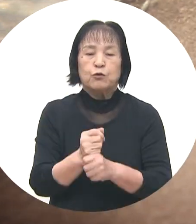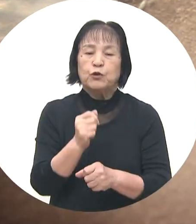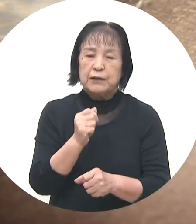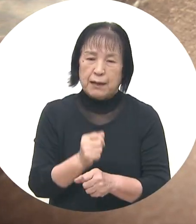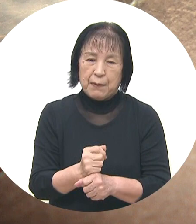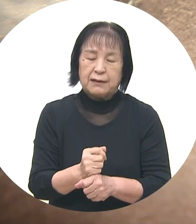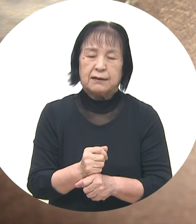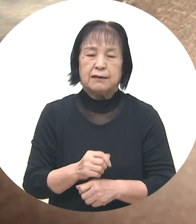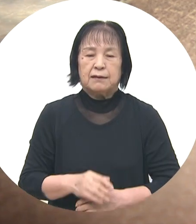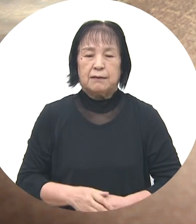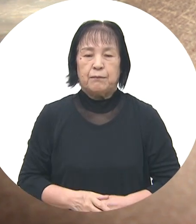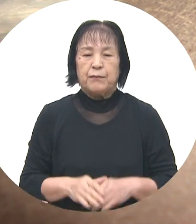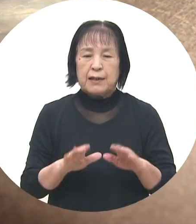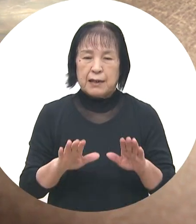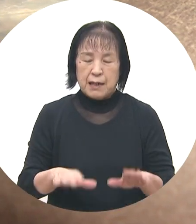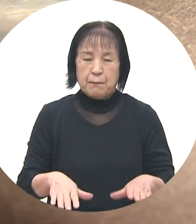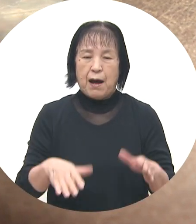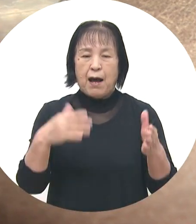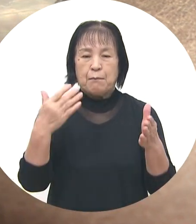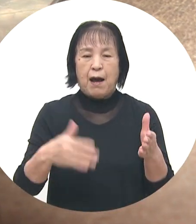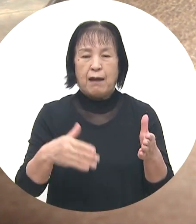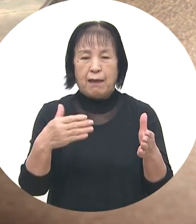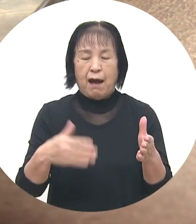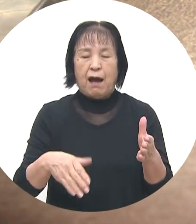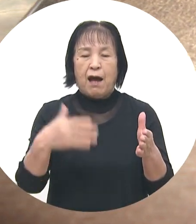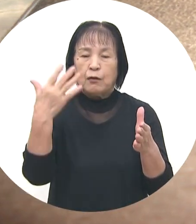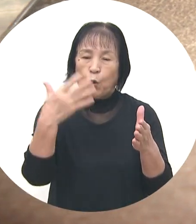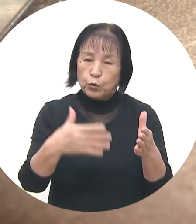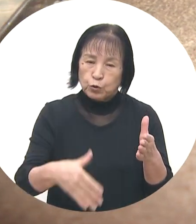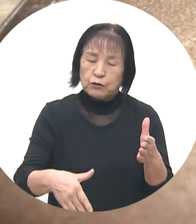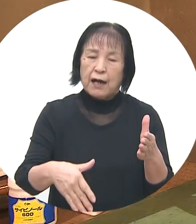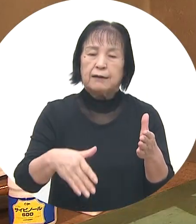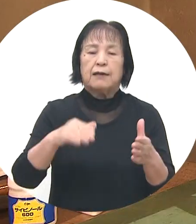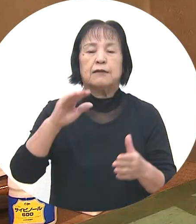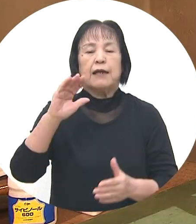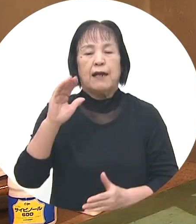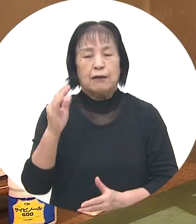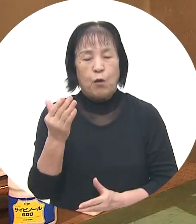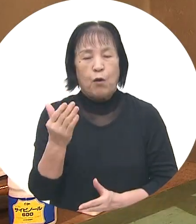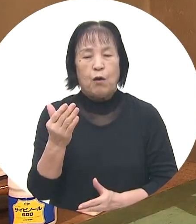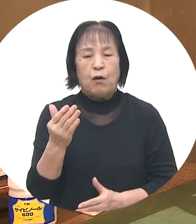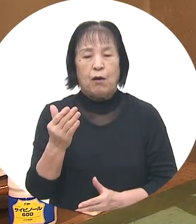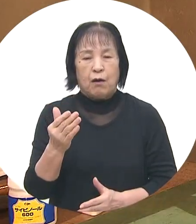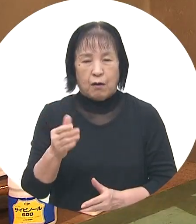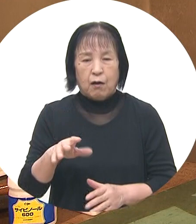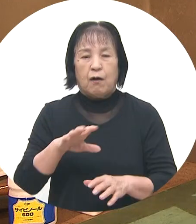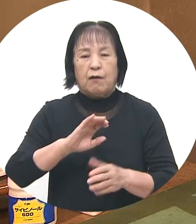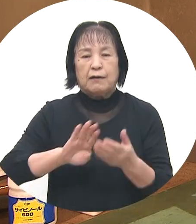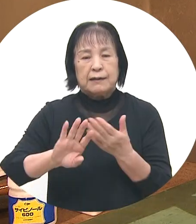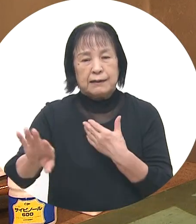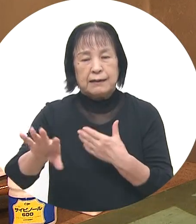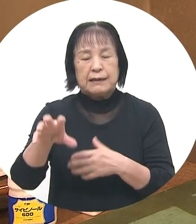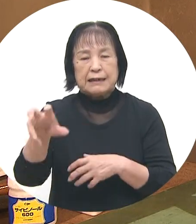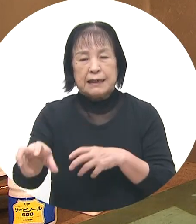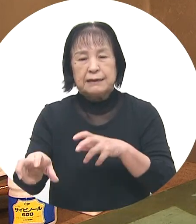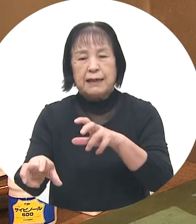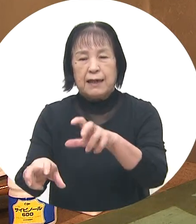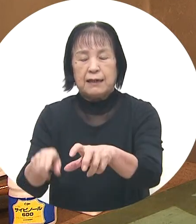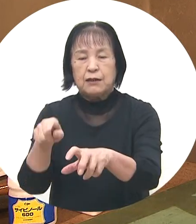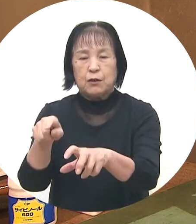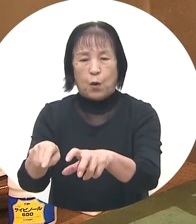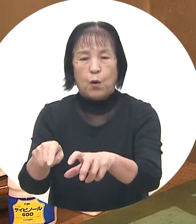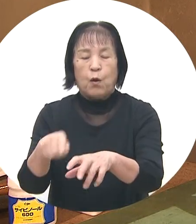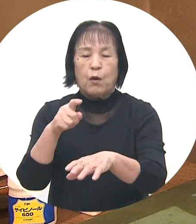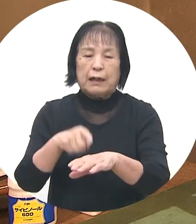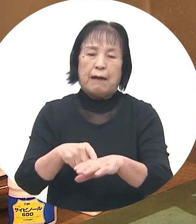。今まだちょっと取り組んでる部分ではあるんですけど、野生の革で